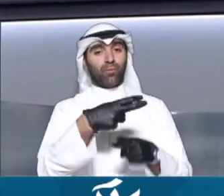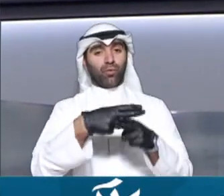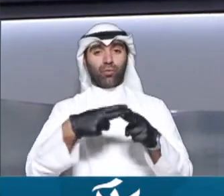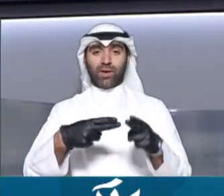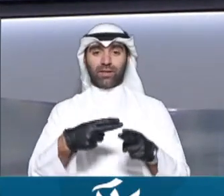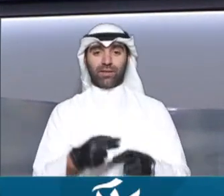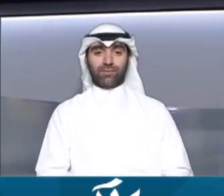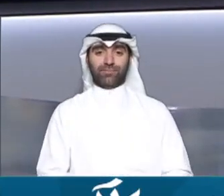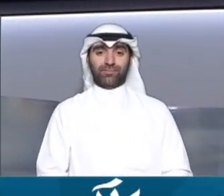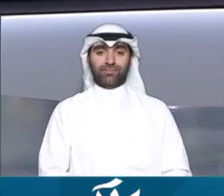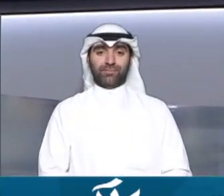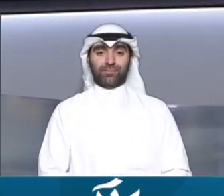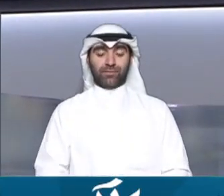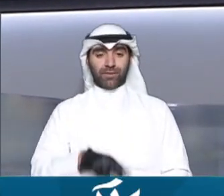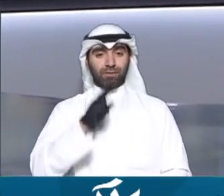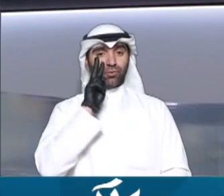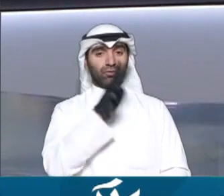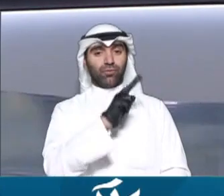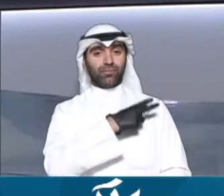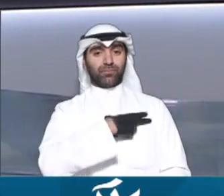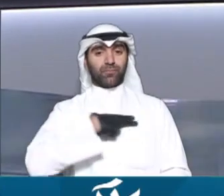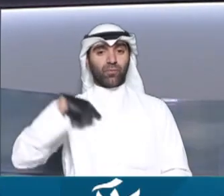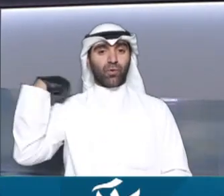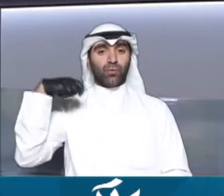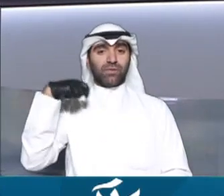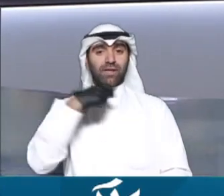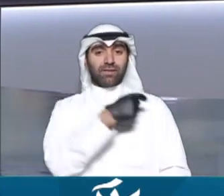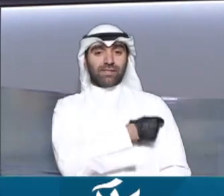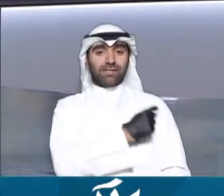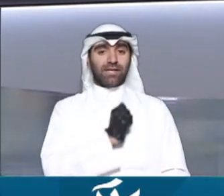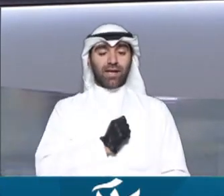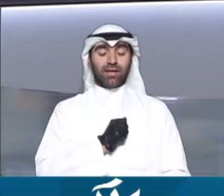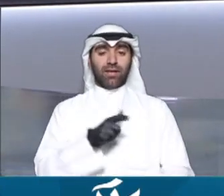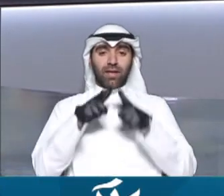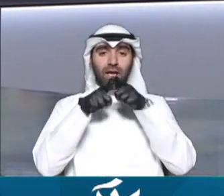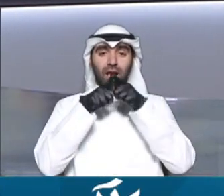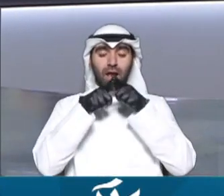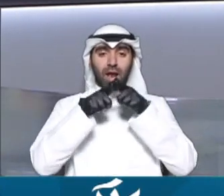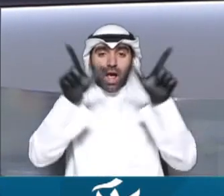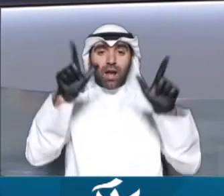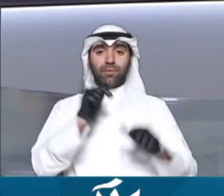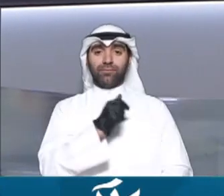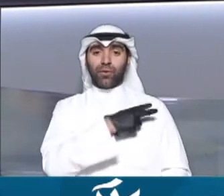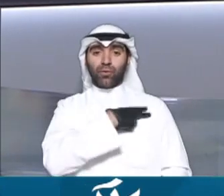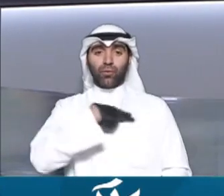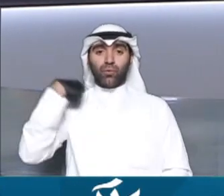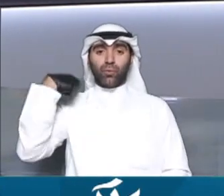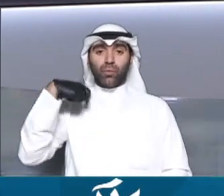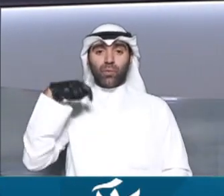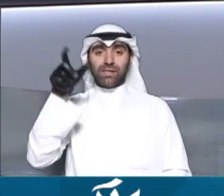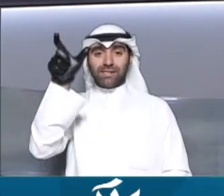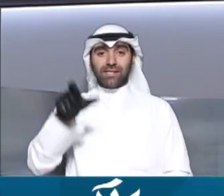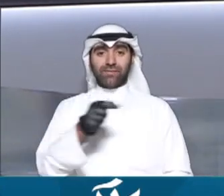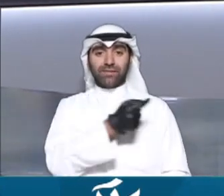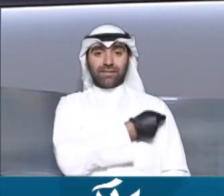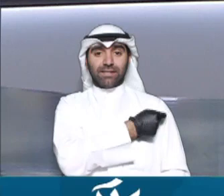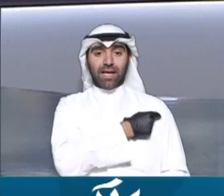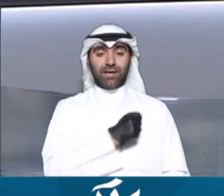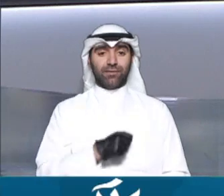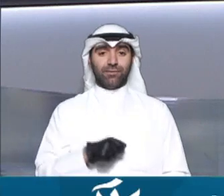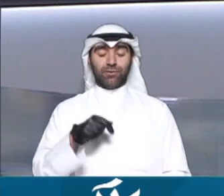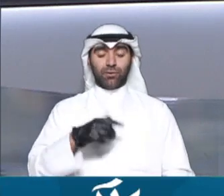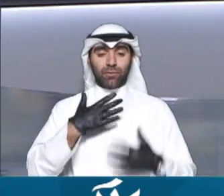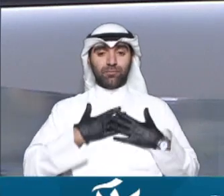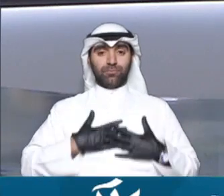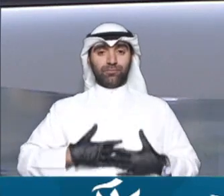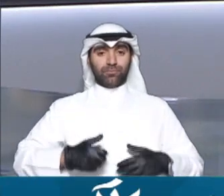ونتابع أخبار وزارة الصحة. اليوم أعلن وزير الصحة الشيخ الدكتور باسل الصباح عن شفاء 11